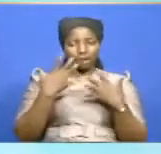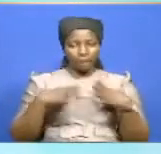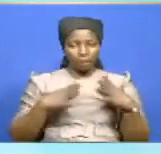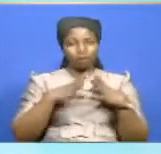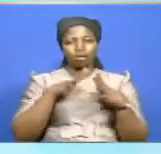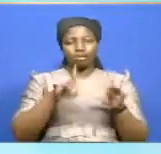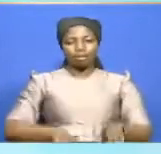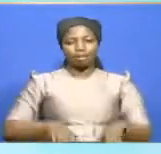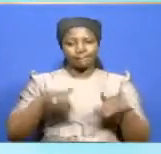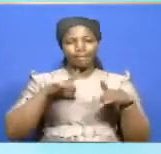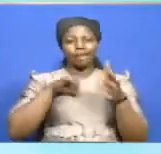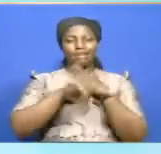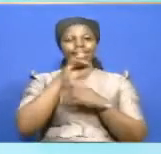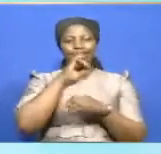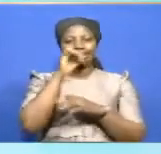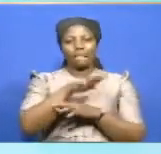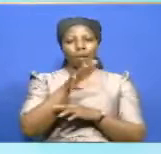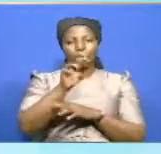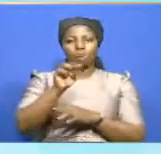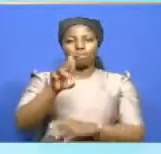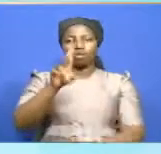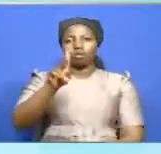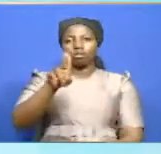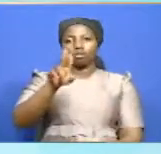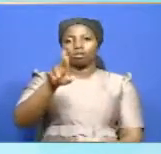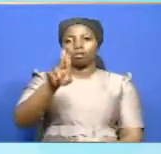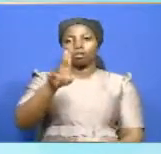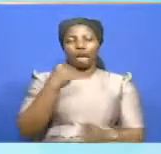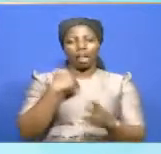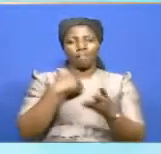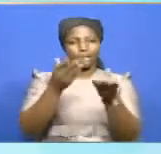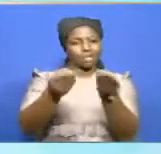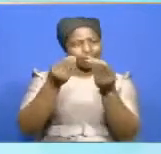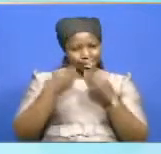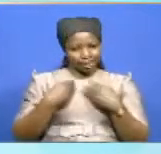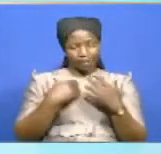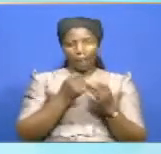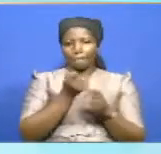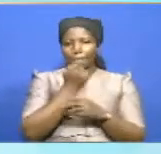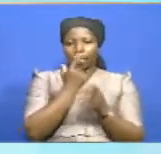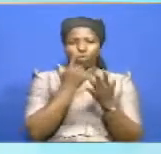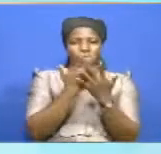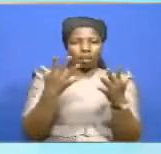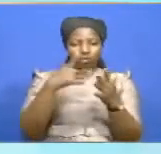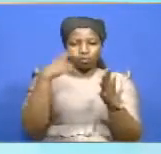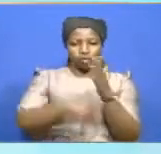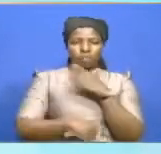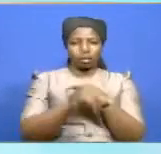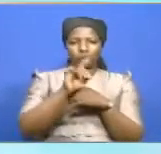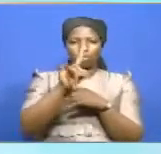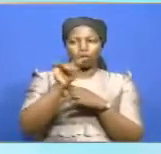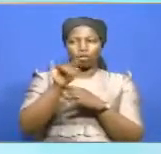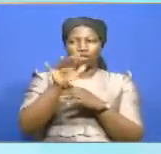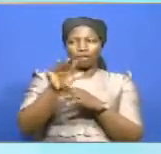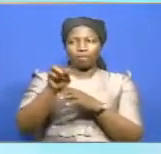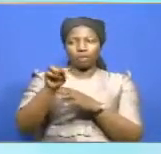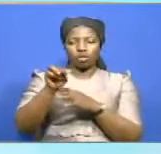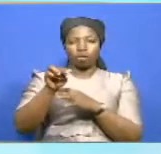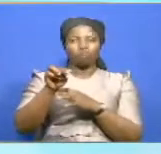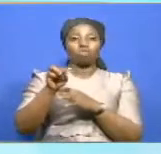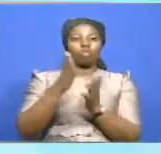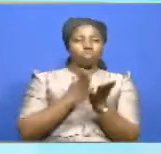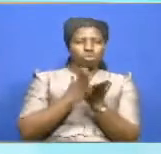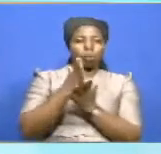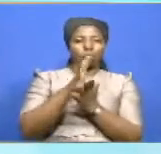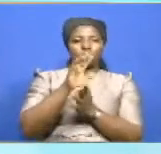Mukuru kimepokea vifaa vya kimatibabu yenye thamani ya shilingi milioni 1.5 kwa hisani ya kampuni ya ubashiri